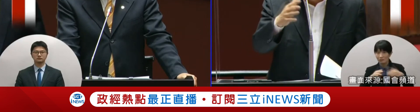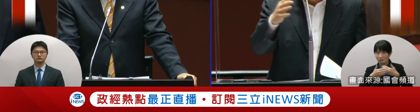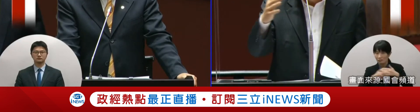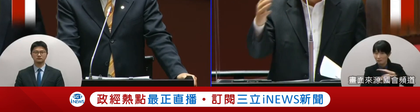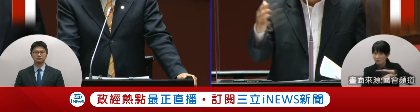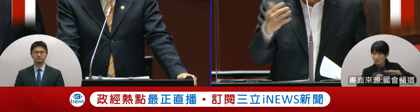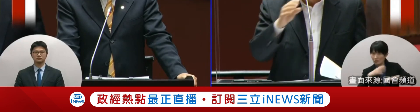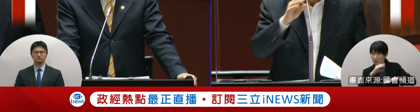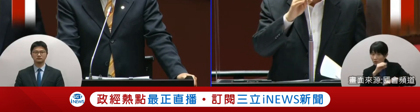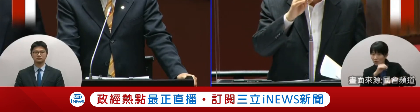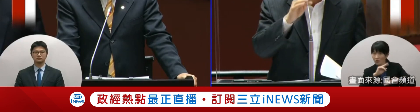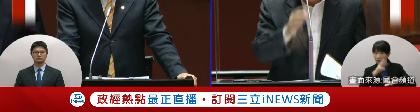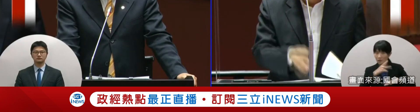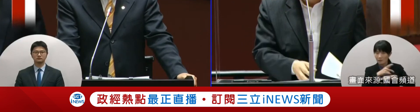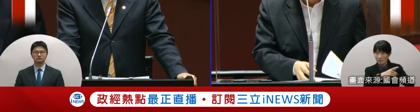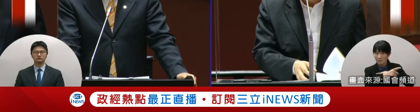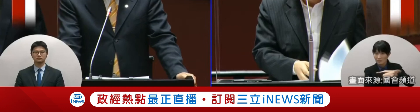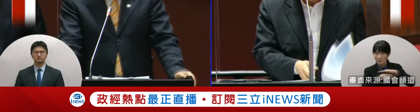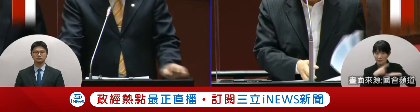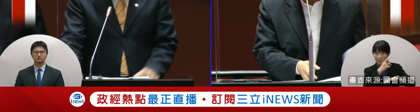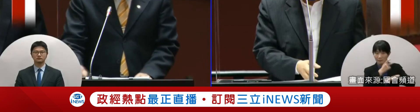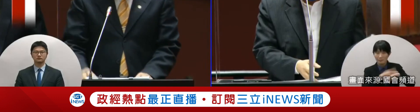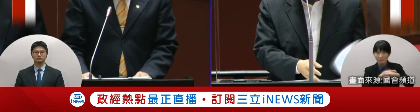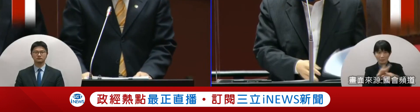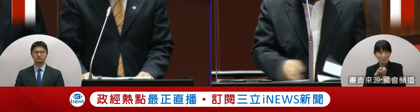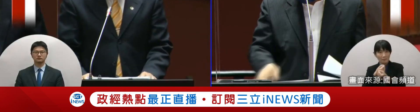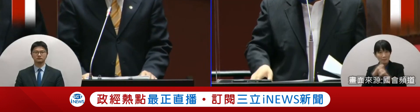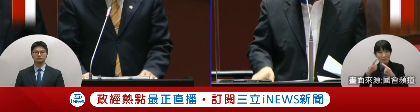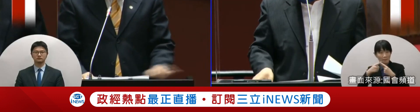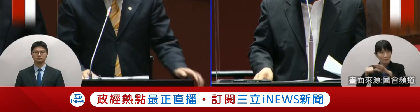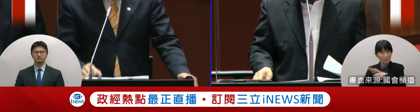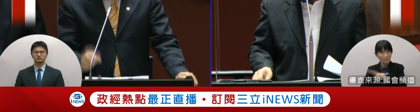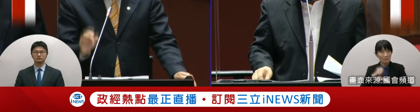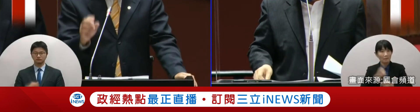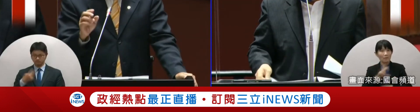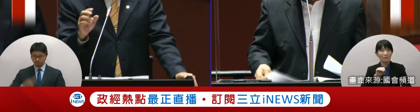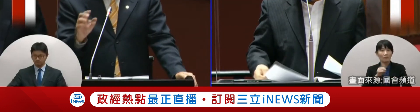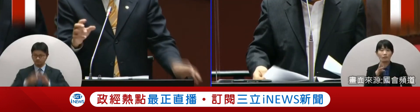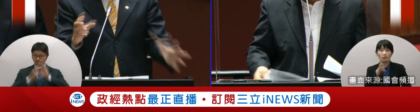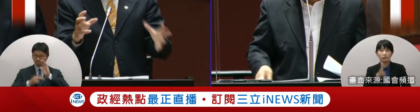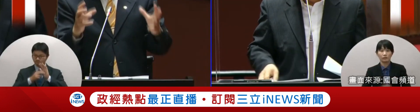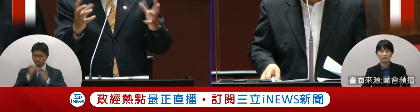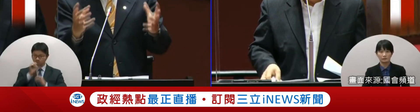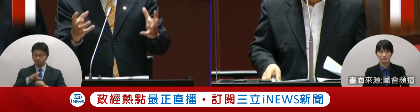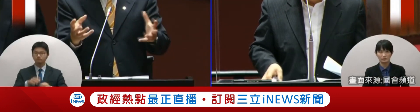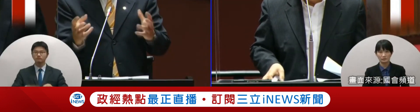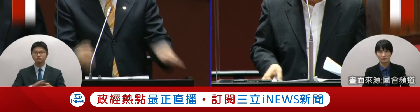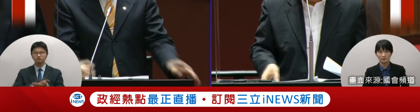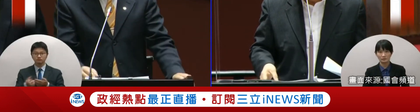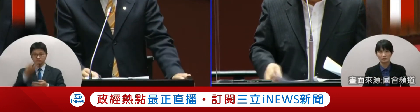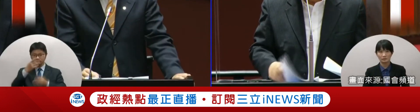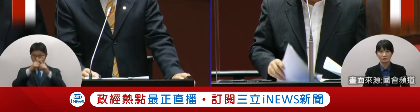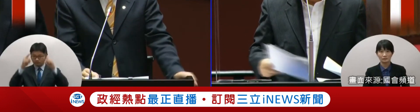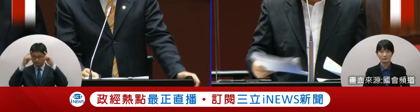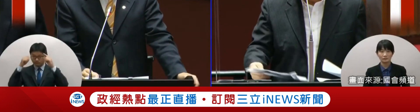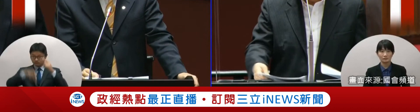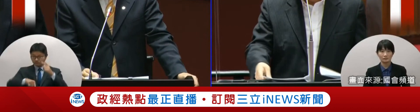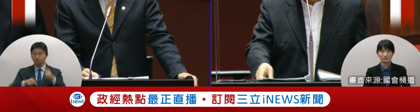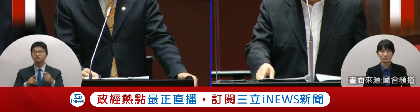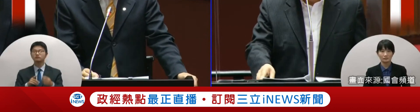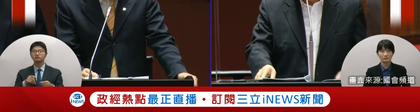协助他们延揽人才相关的问题吗？有没有？ 跟委员再说明哈，因为清华大学是这个校舍的主